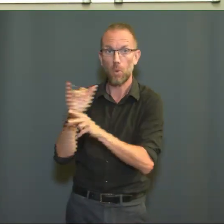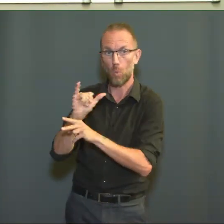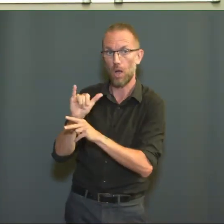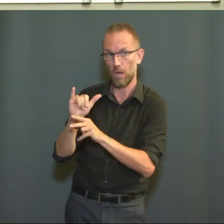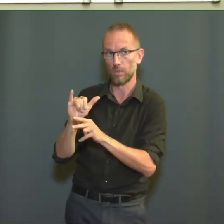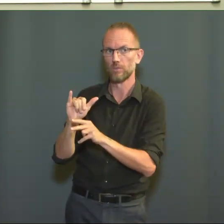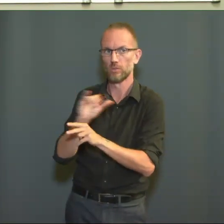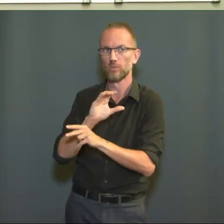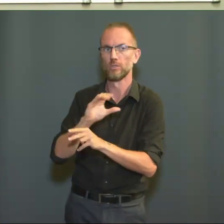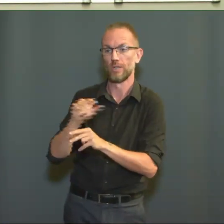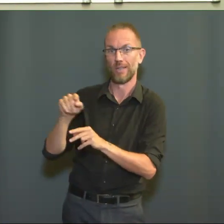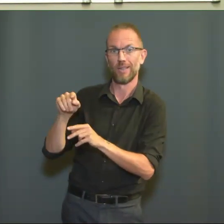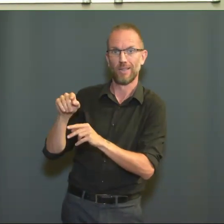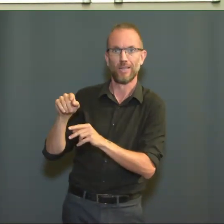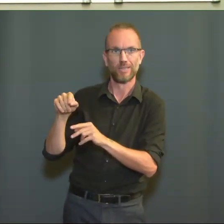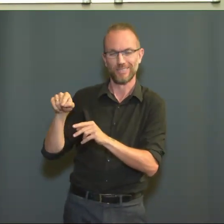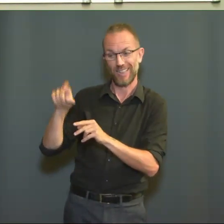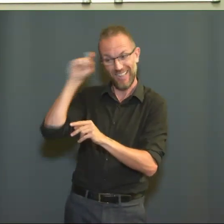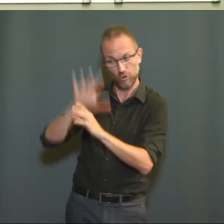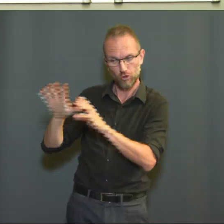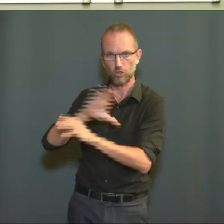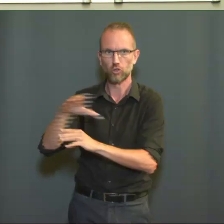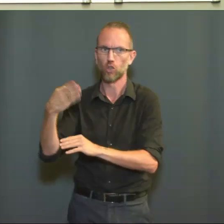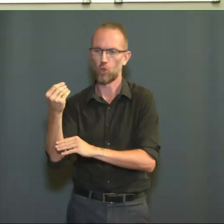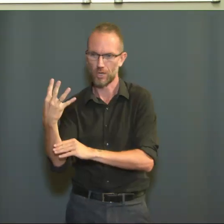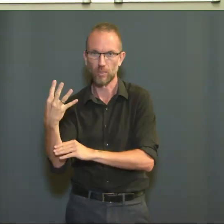194 nouveaux cas et une diminution de 6%.